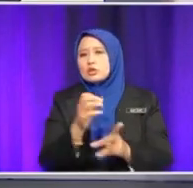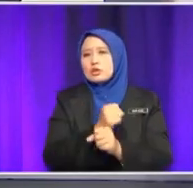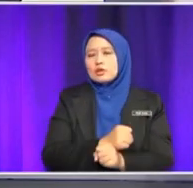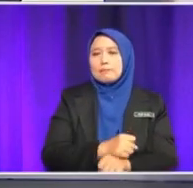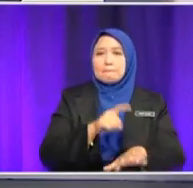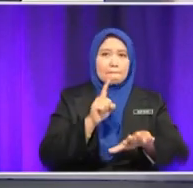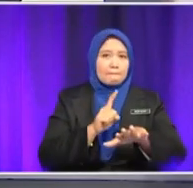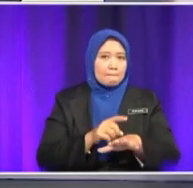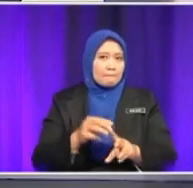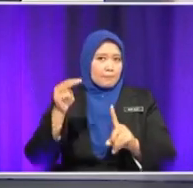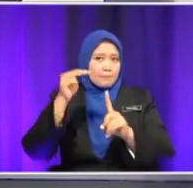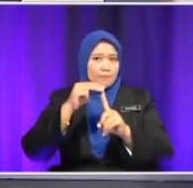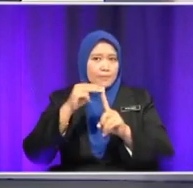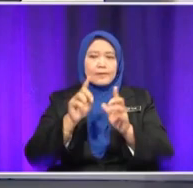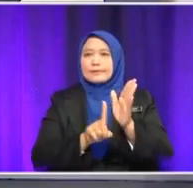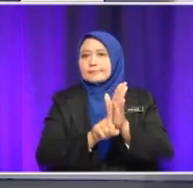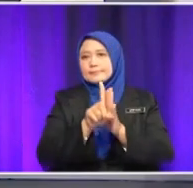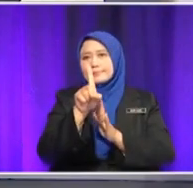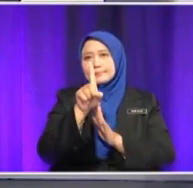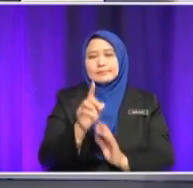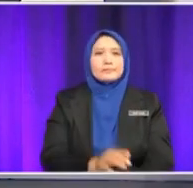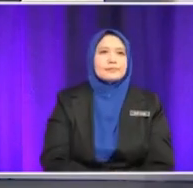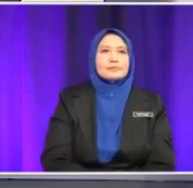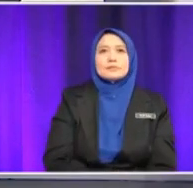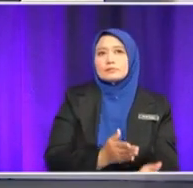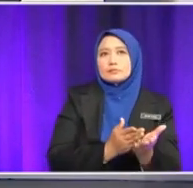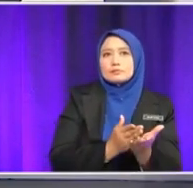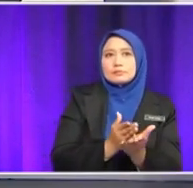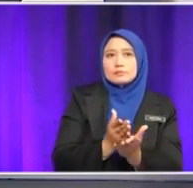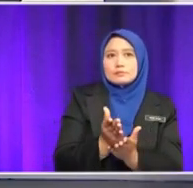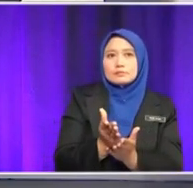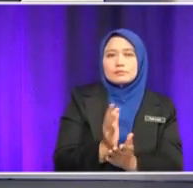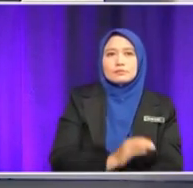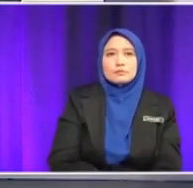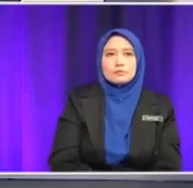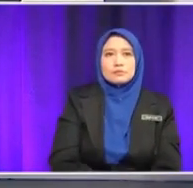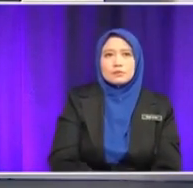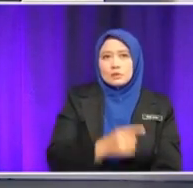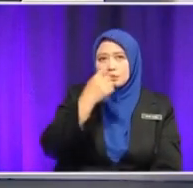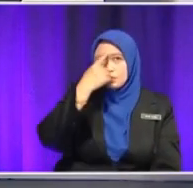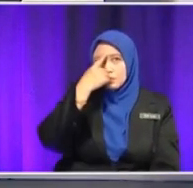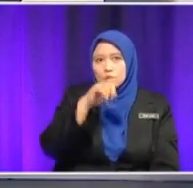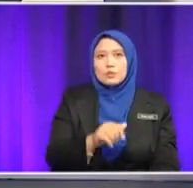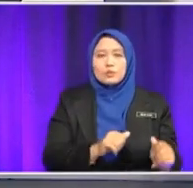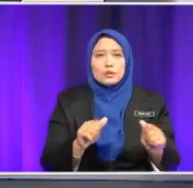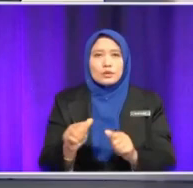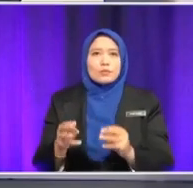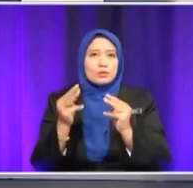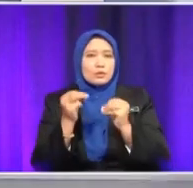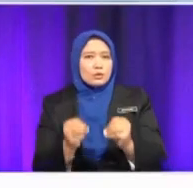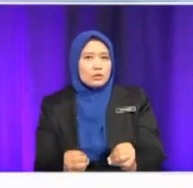kecerdasan dari segi ruang Oke seterusnya dari segi jurusan ya untuk aliran kemanusiaan dan